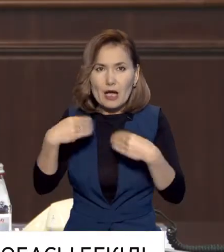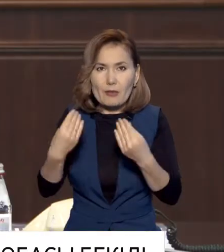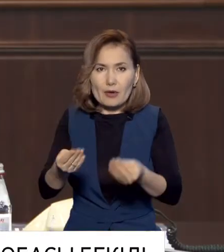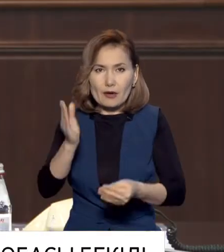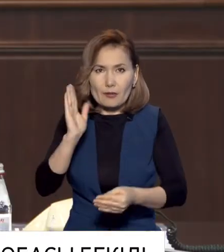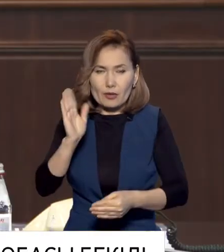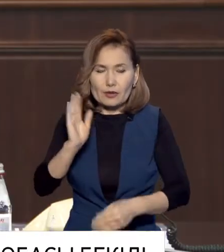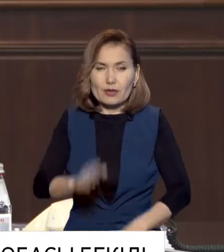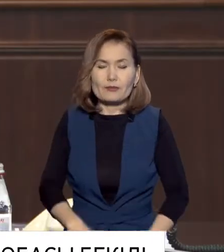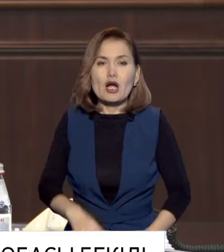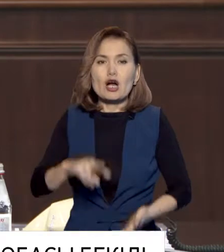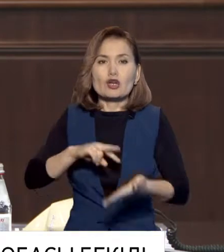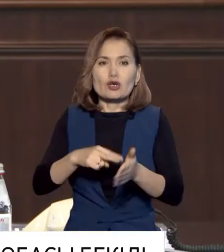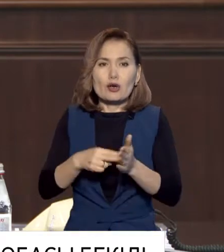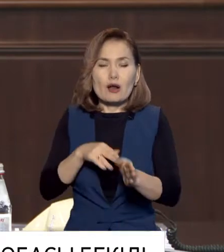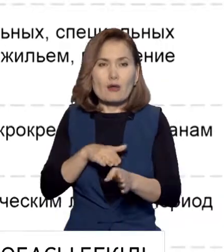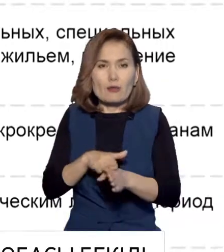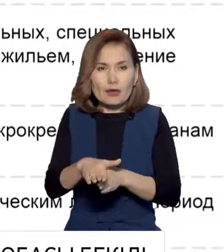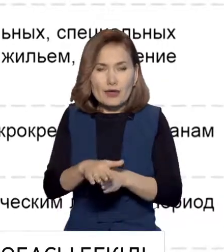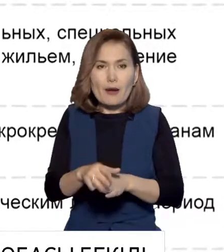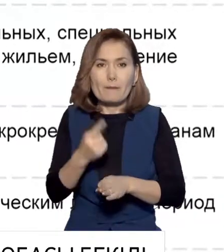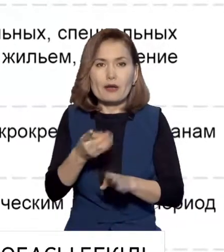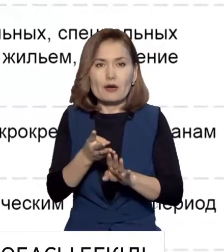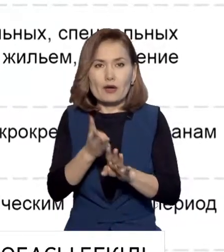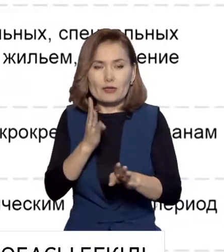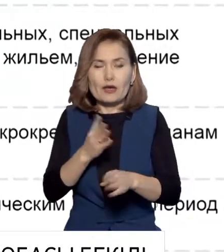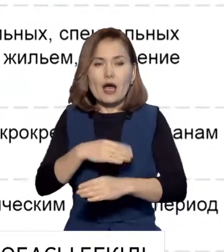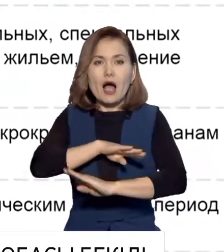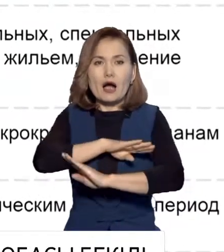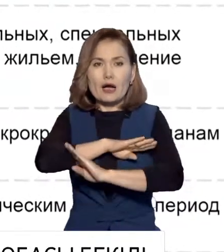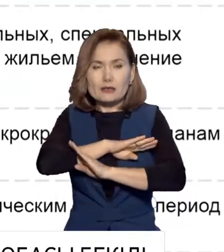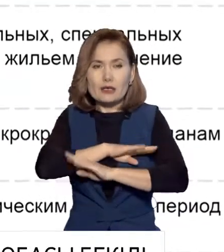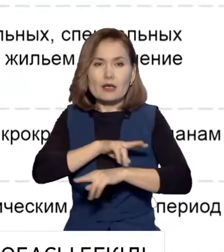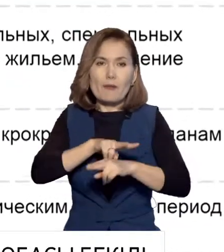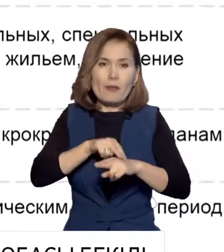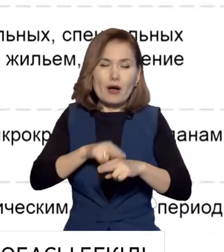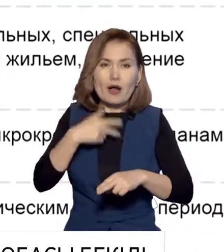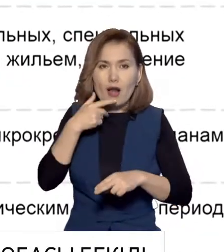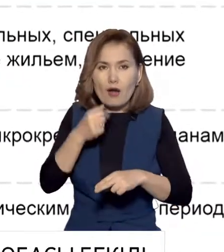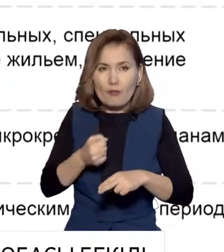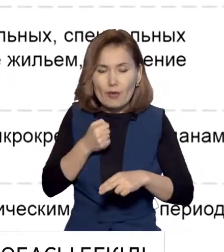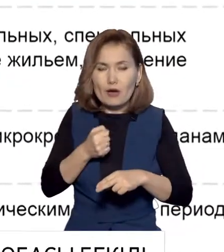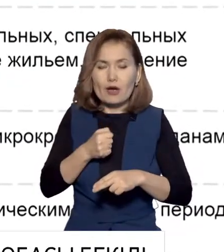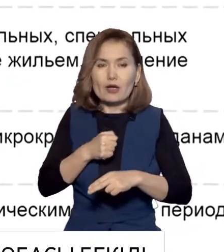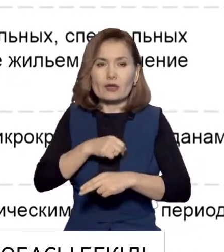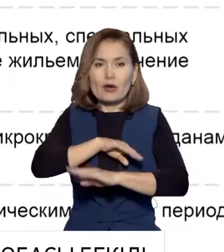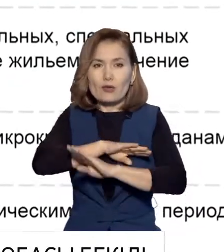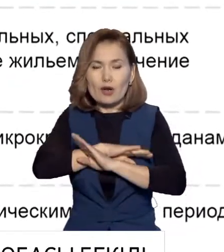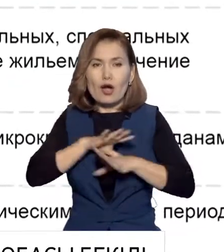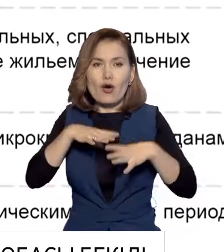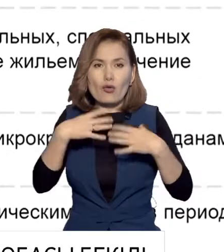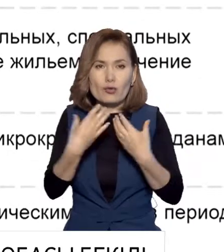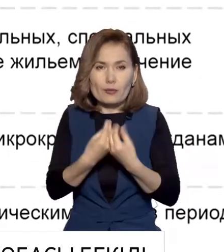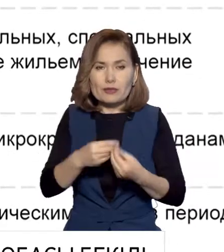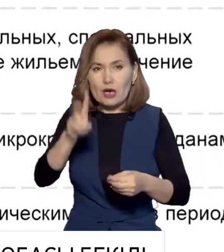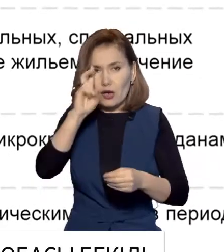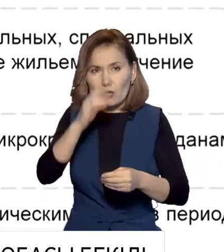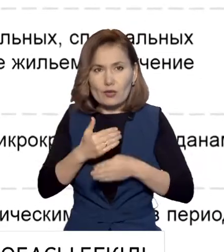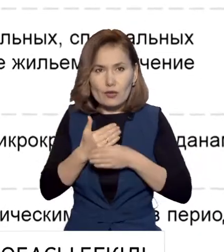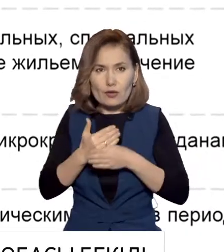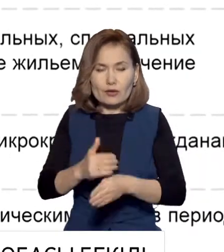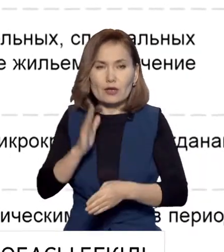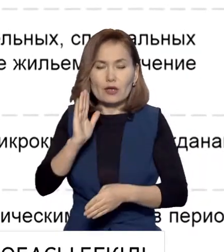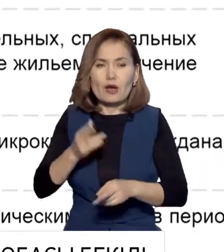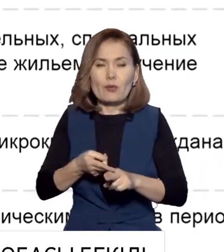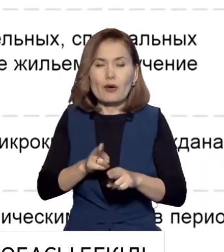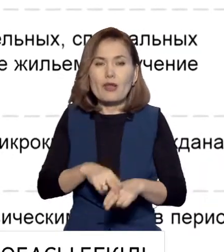асыру барысында бірінші кезекте қаза тапқан азаматтардың отбасылары мен зардап шеккендерге көмек көрсетіледі. Сондай-ақ күштік құрылымдар